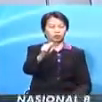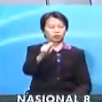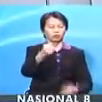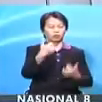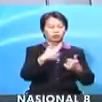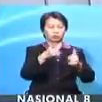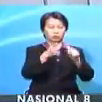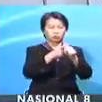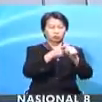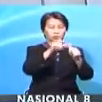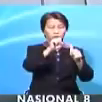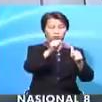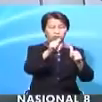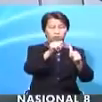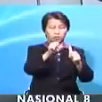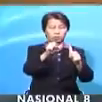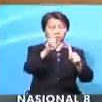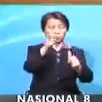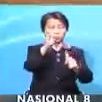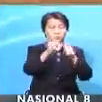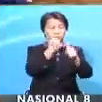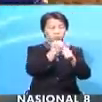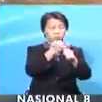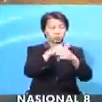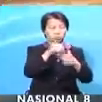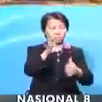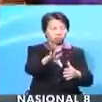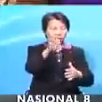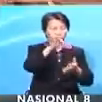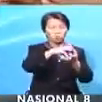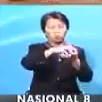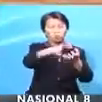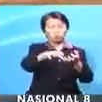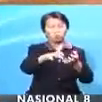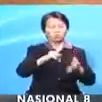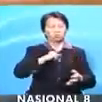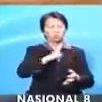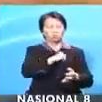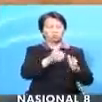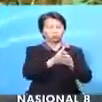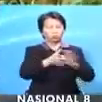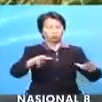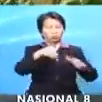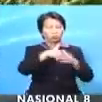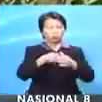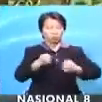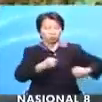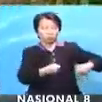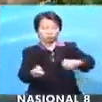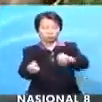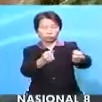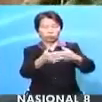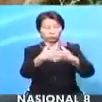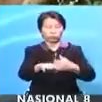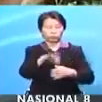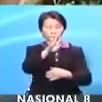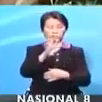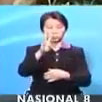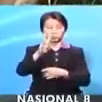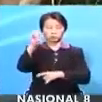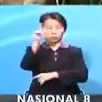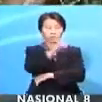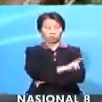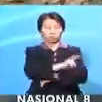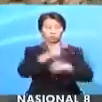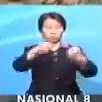mayat murid orang asli pertama yang di kesan dalam keadaan merebut oleh anggota penyelamat dalam Sungai perias selepas 46 hari